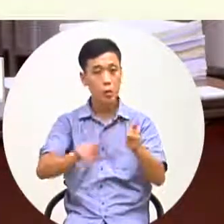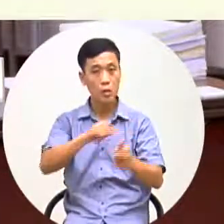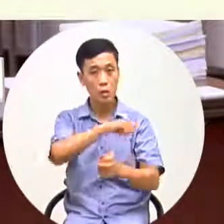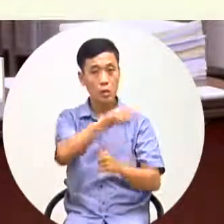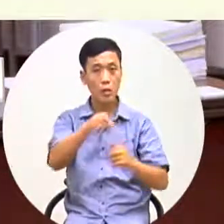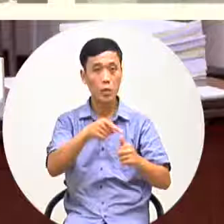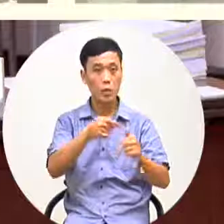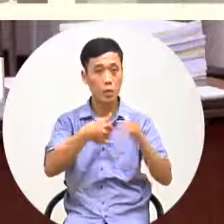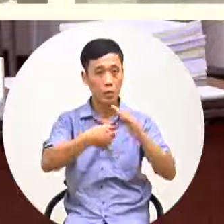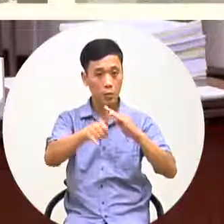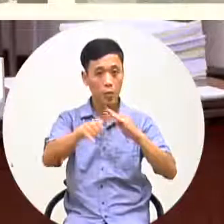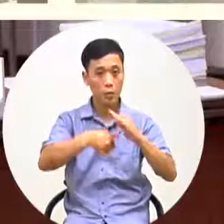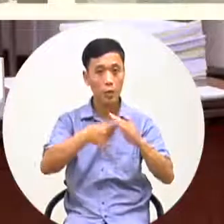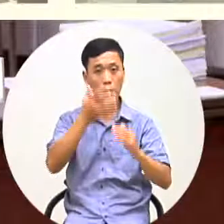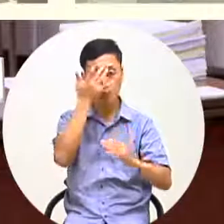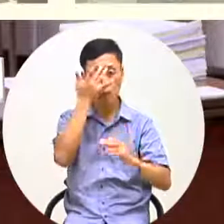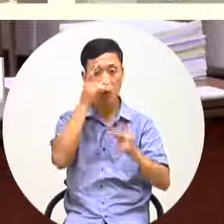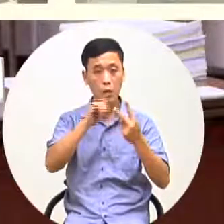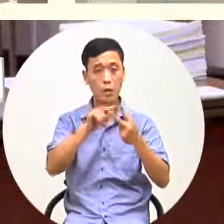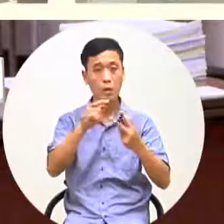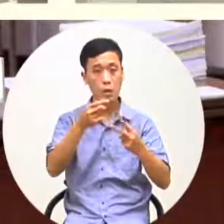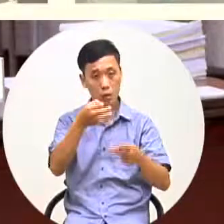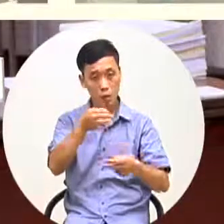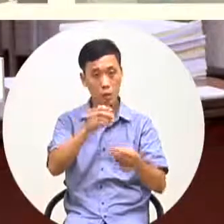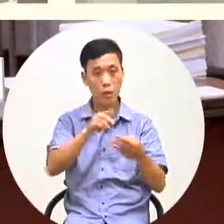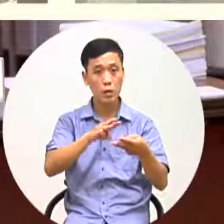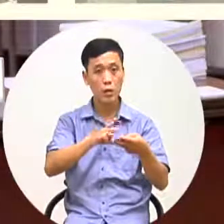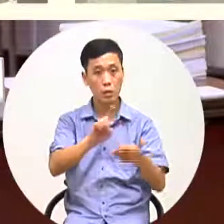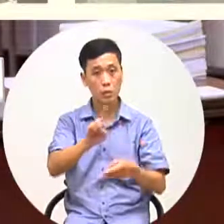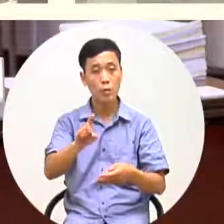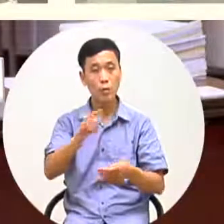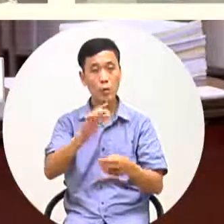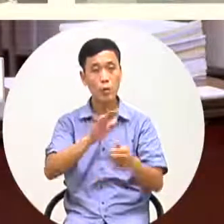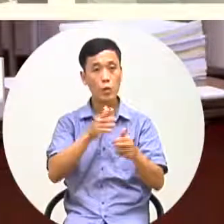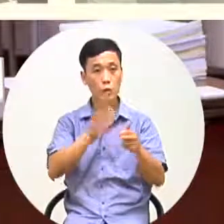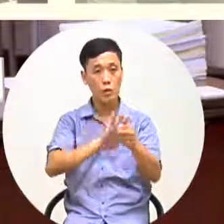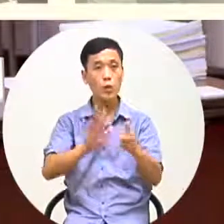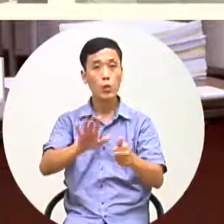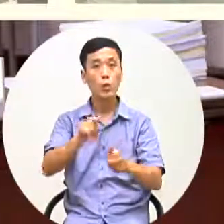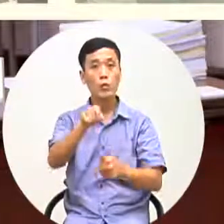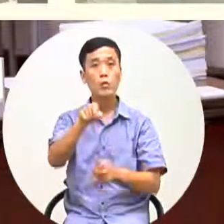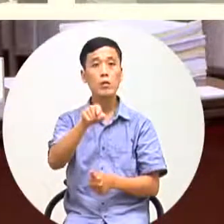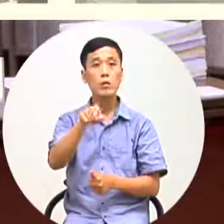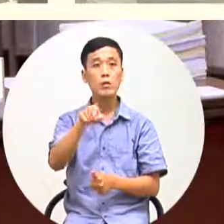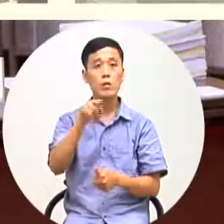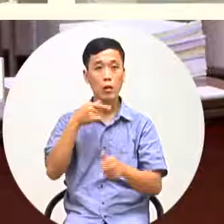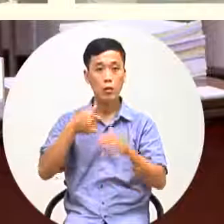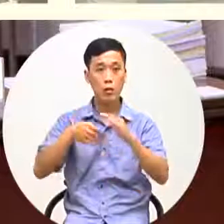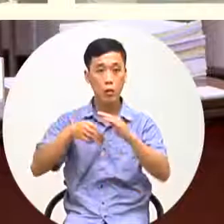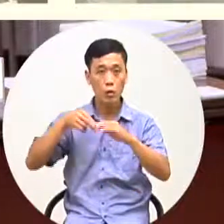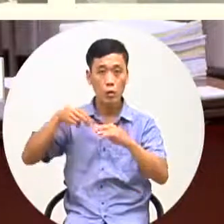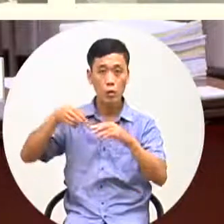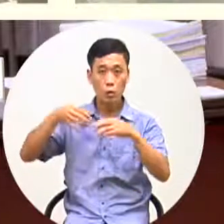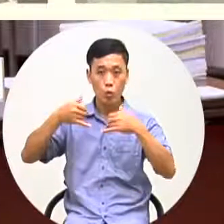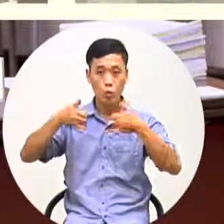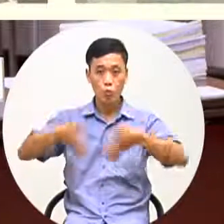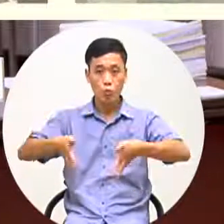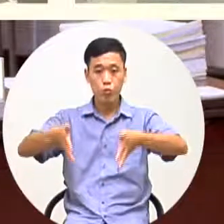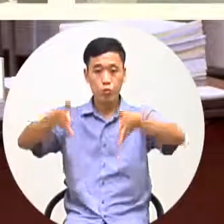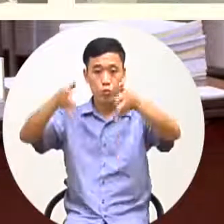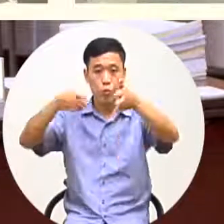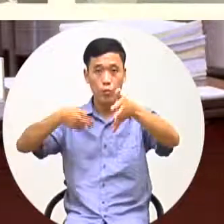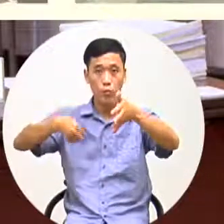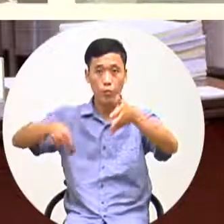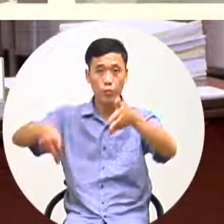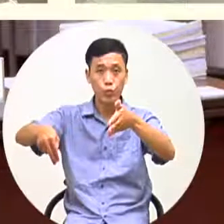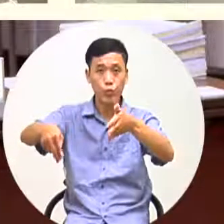力，吼。哦，这就是你啊看，伊要经过，伊要经过这个防空，才会当处理